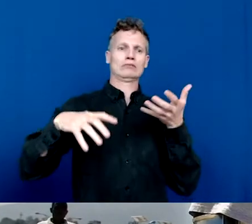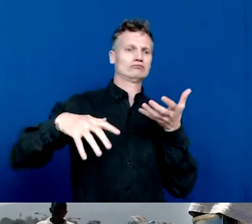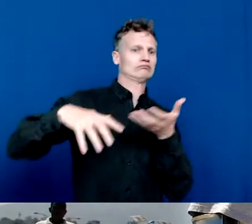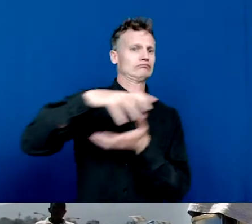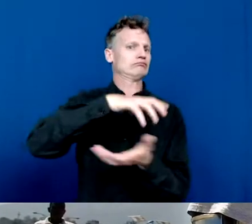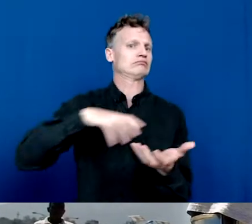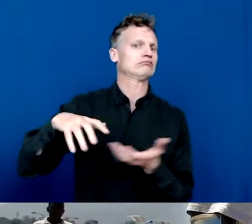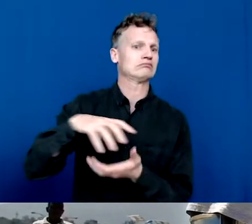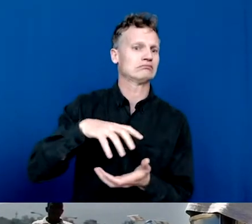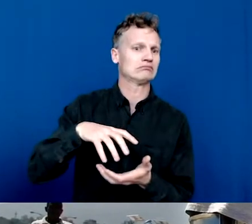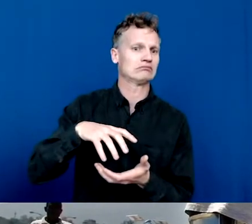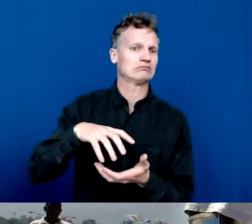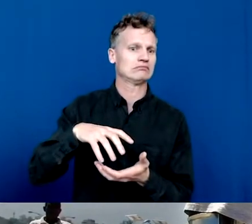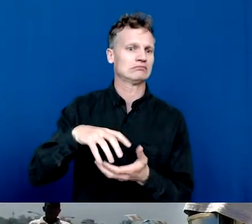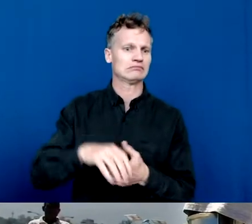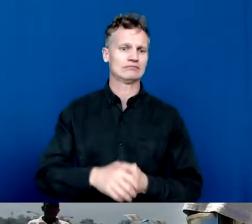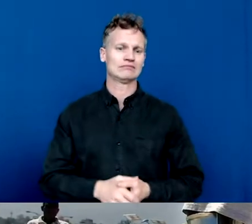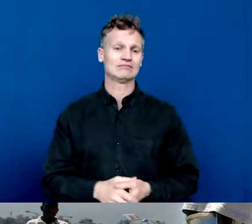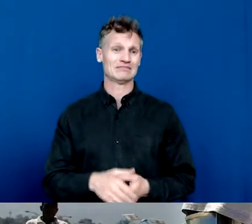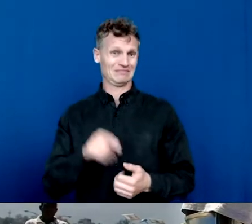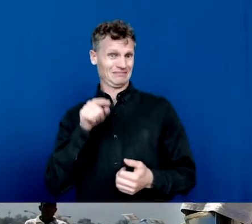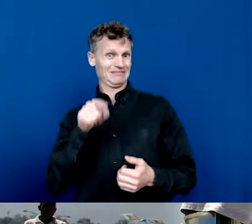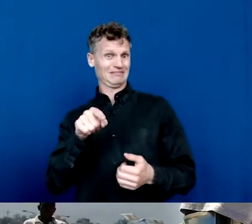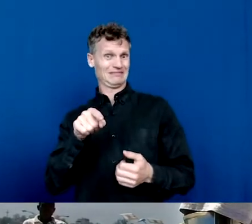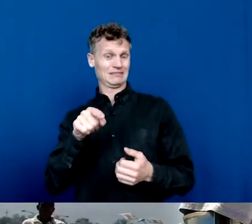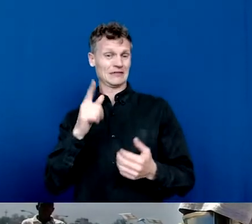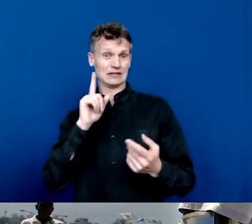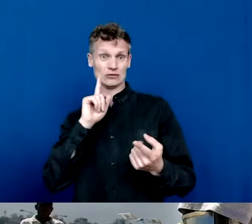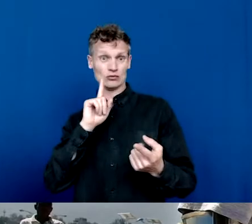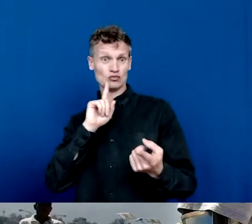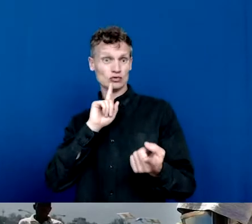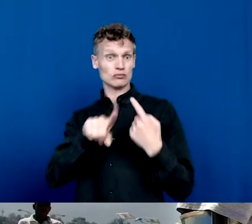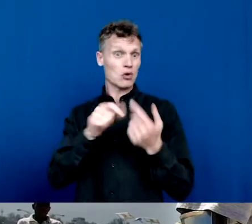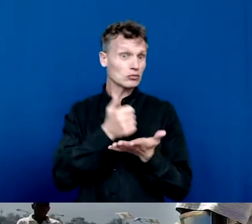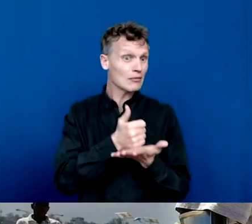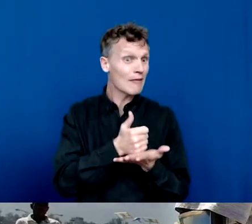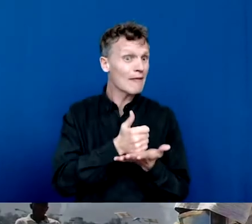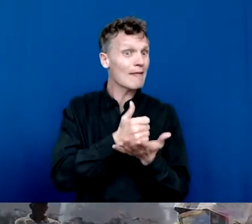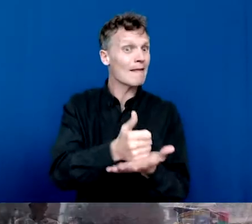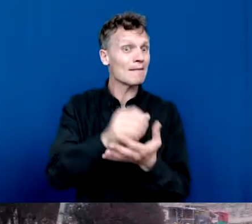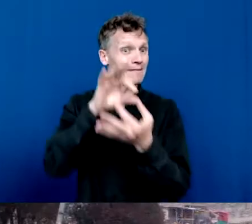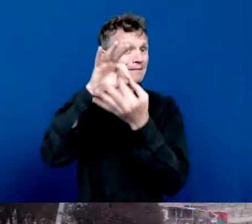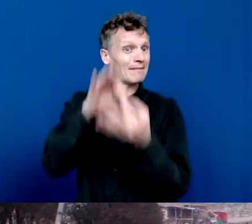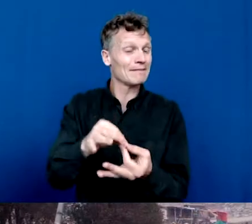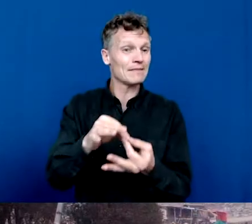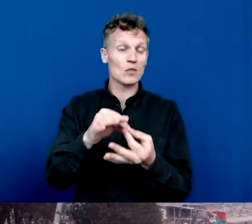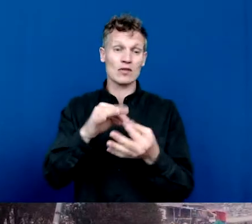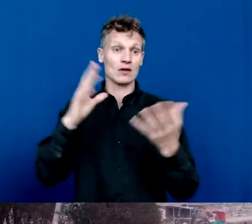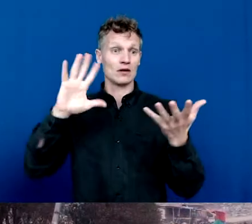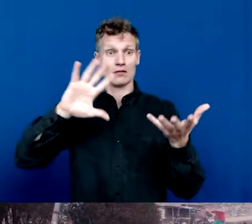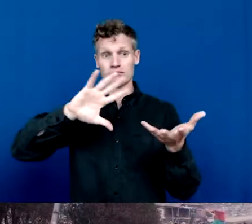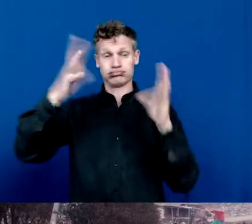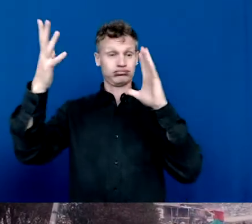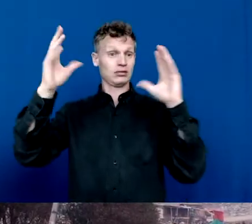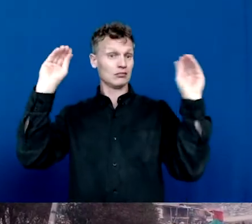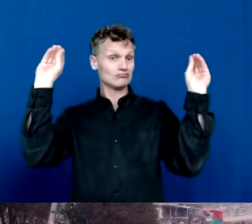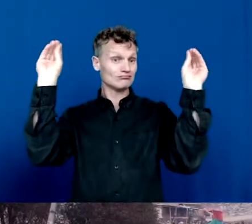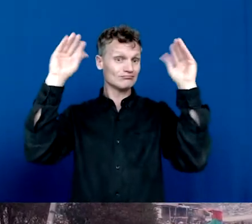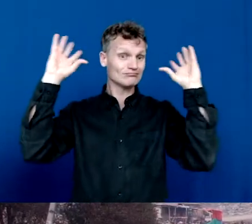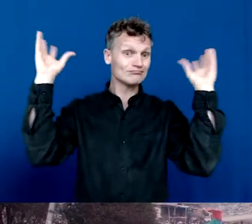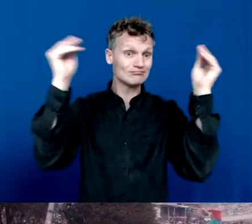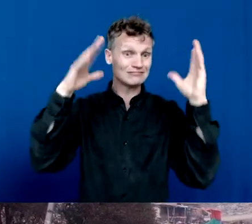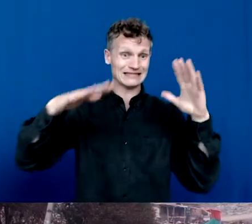droits encore plus graves, car les réponses aux situations humanitaires et d'urgence ne sont souvent